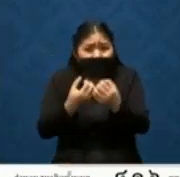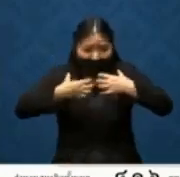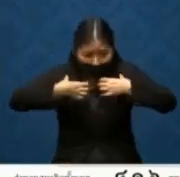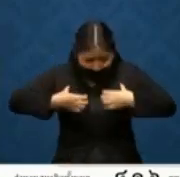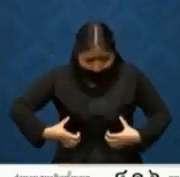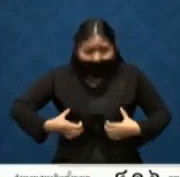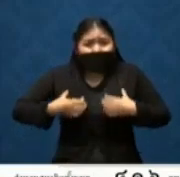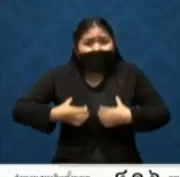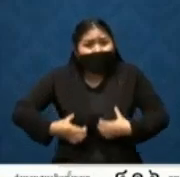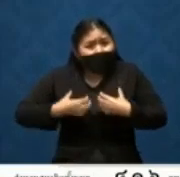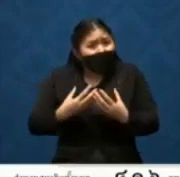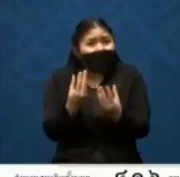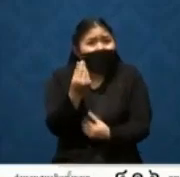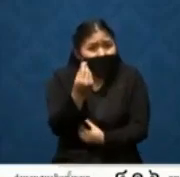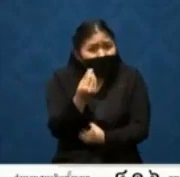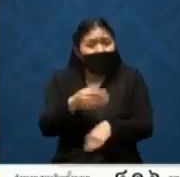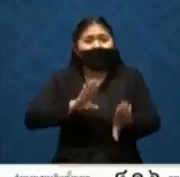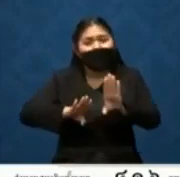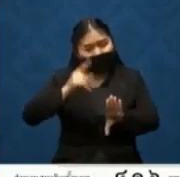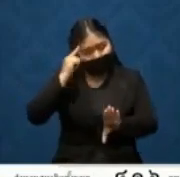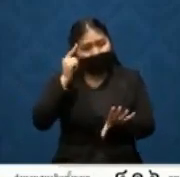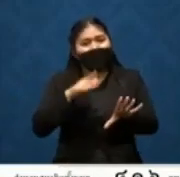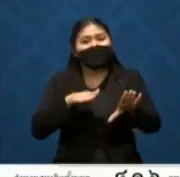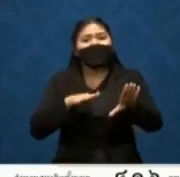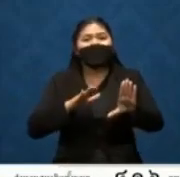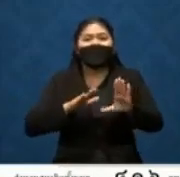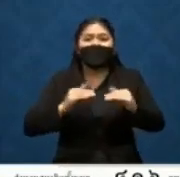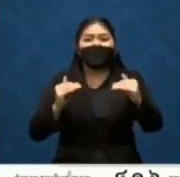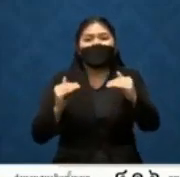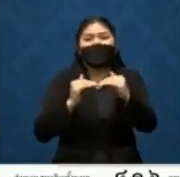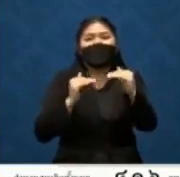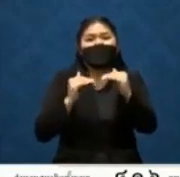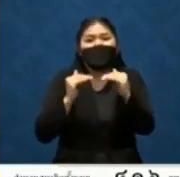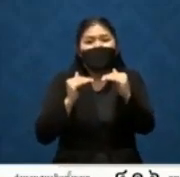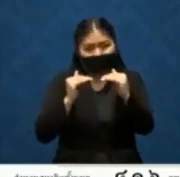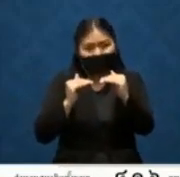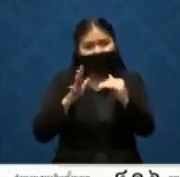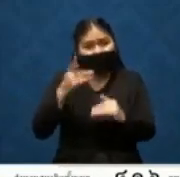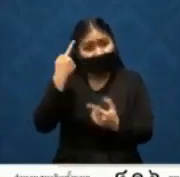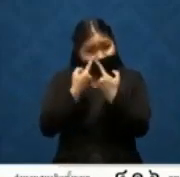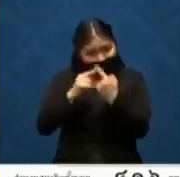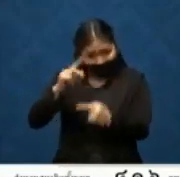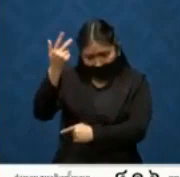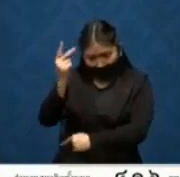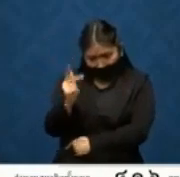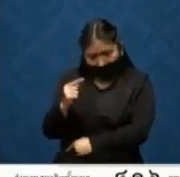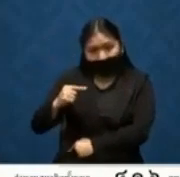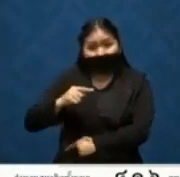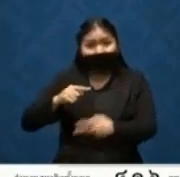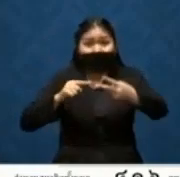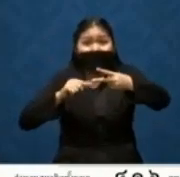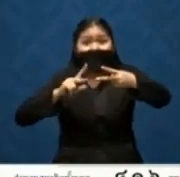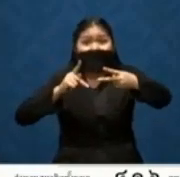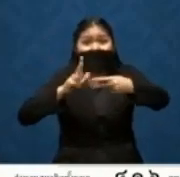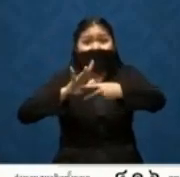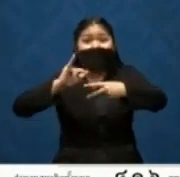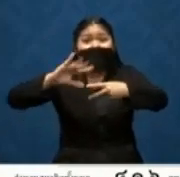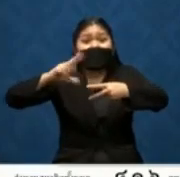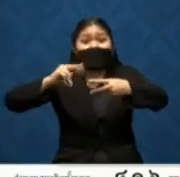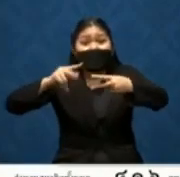ไหร่ถ้าเปรียบเทียบก็ไม่ต่างกันครับผมเข้าใจแต่กัญชงเราไม่เคยเอาช่อ